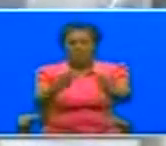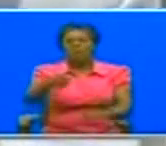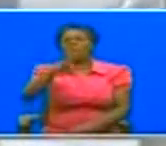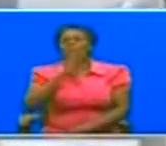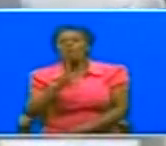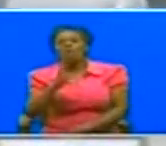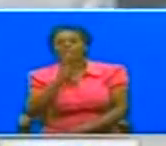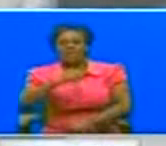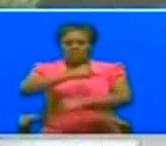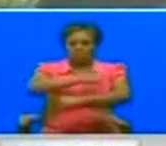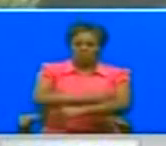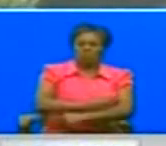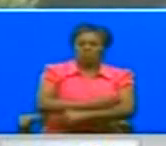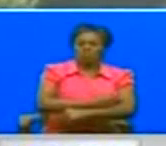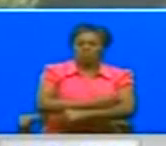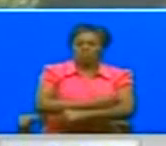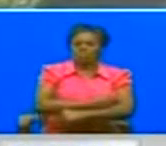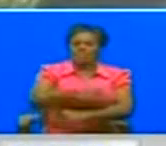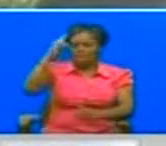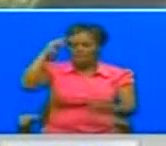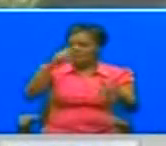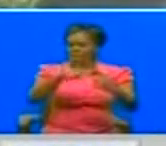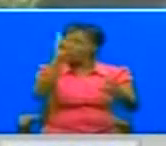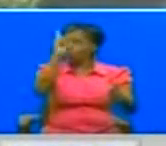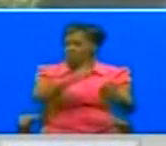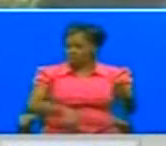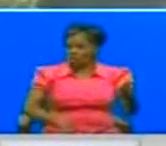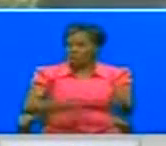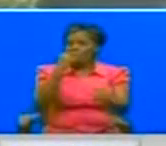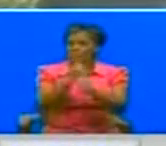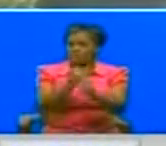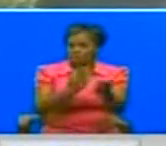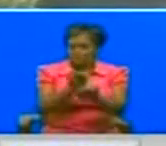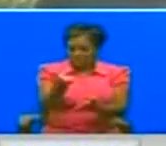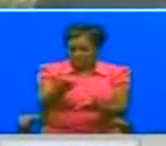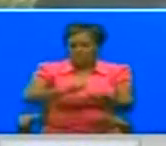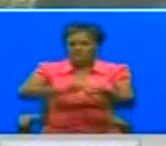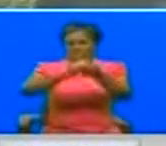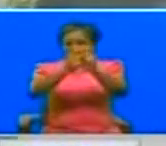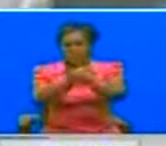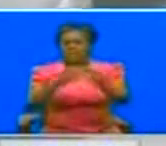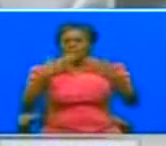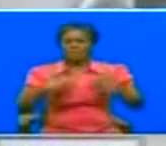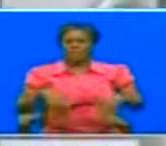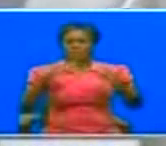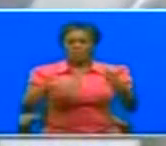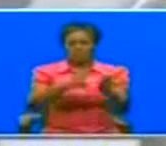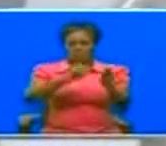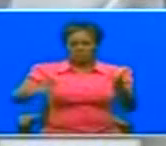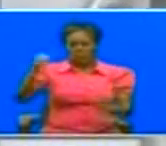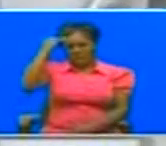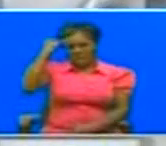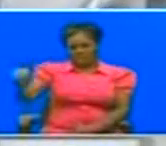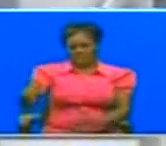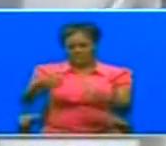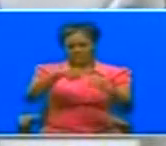maji, mashule, ni ili tuhakikisha kwamba sehemu hii inabadilika, watu wanaondoa mafikira ya